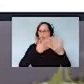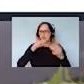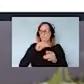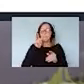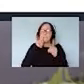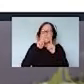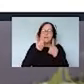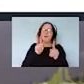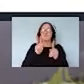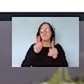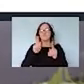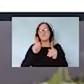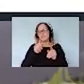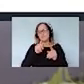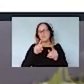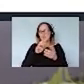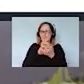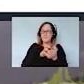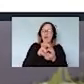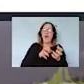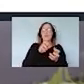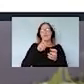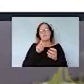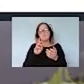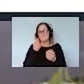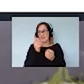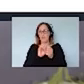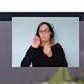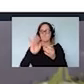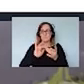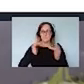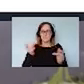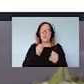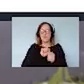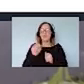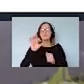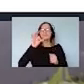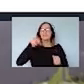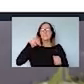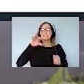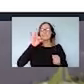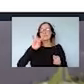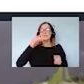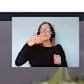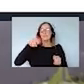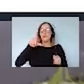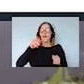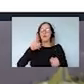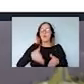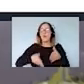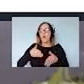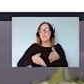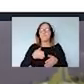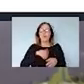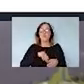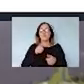świata i prawdziwego robota. Tutaj pod tym linkiem, też go zaraz wrzucę jeszcze Państwu, jest symulator robotu, więc możemy też sterować Dashem i